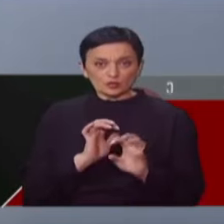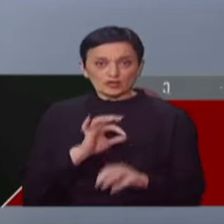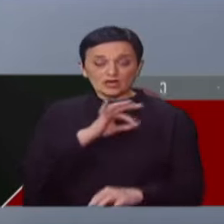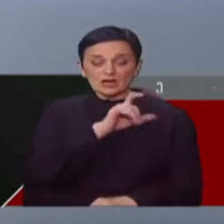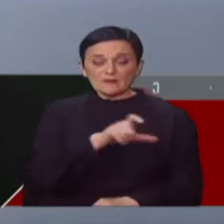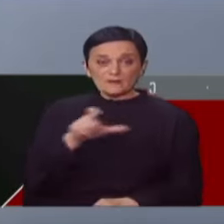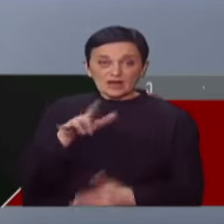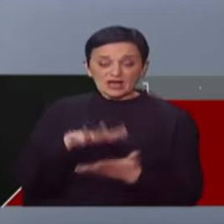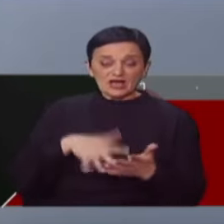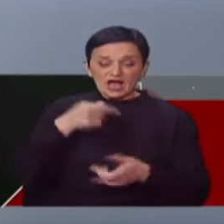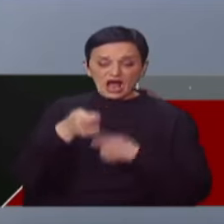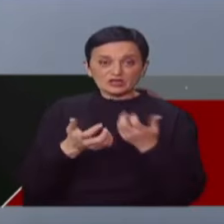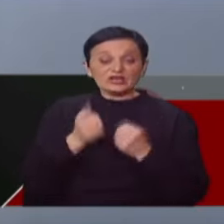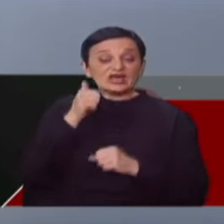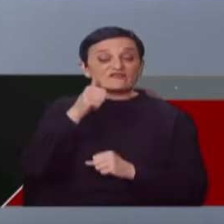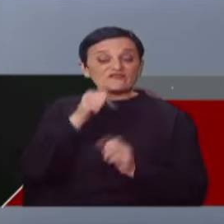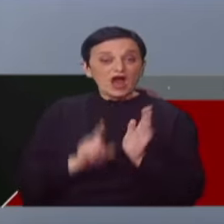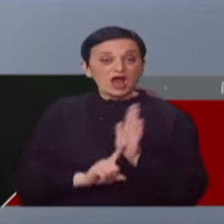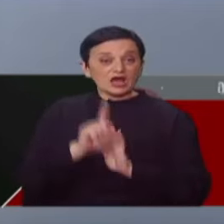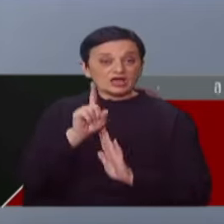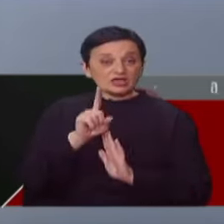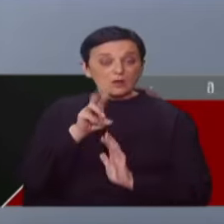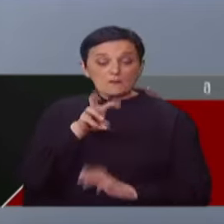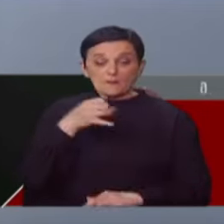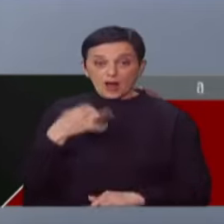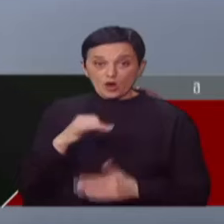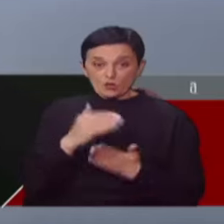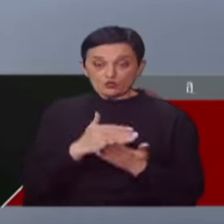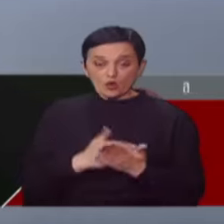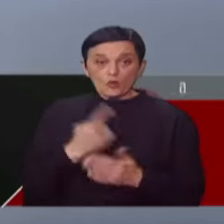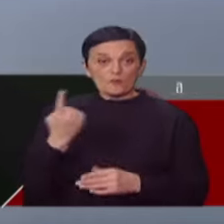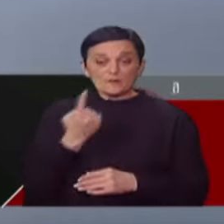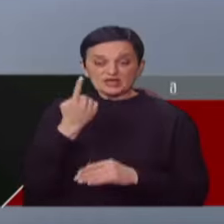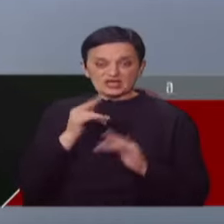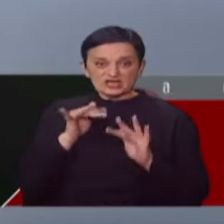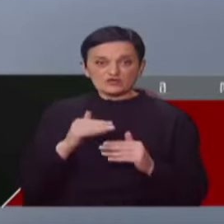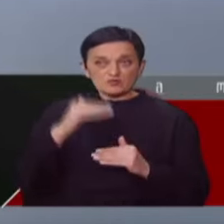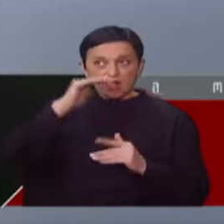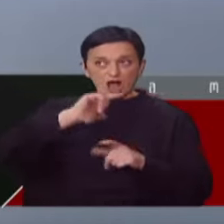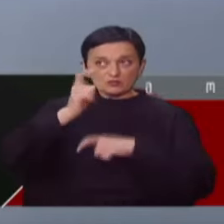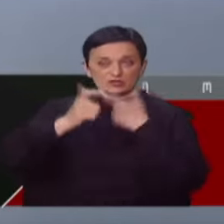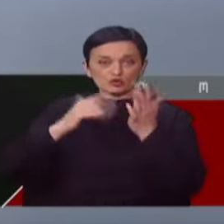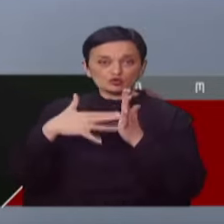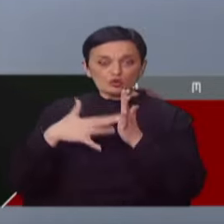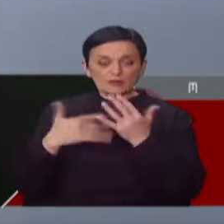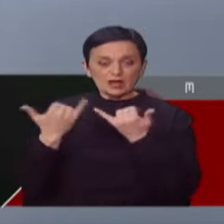beneficiare, biscanet, schade, bismireba, hvalidan, da, itzreba. Mai si danke, program, pirvela, da, amokmente, ba, marauntiani, sople,